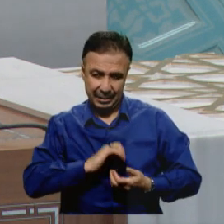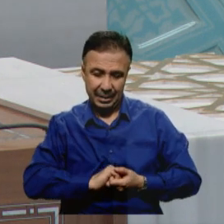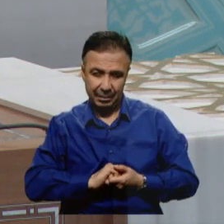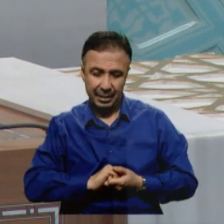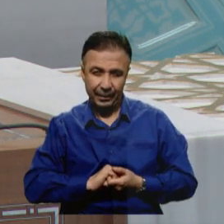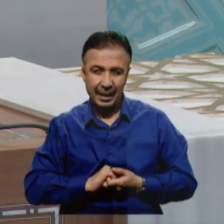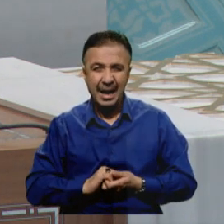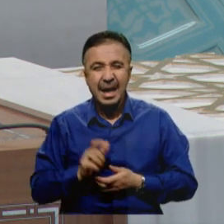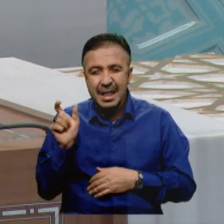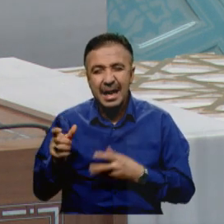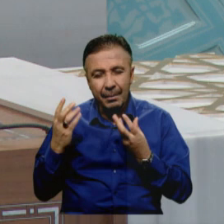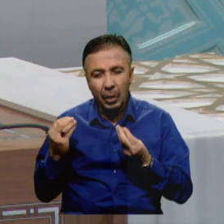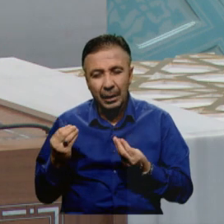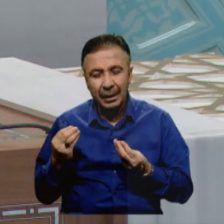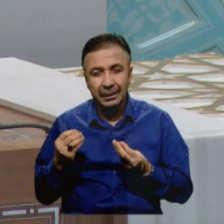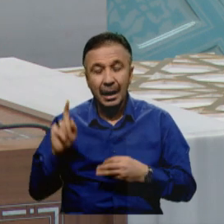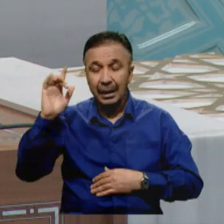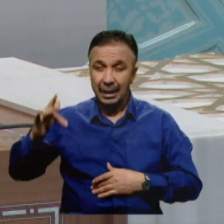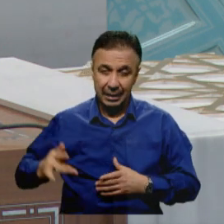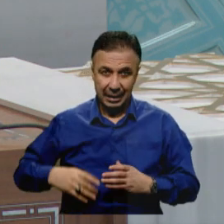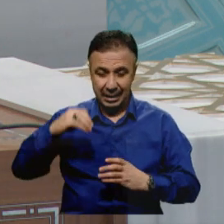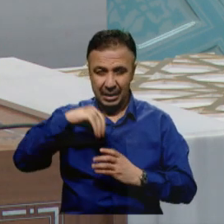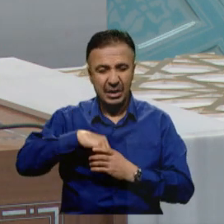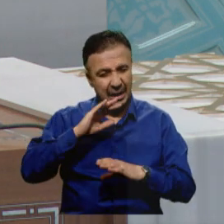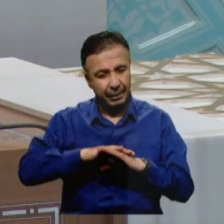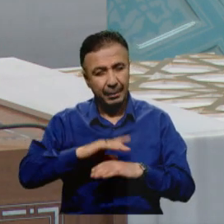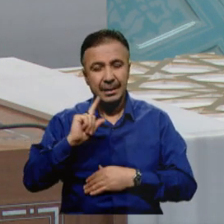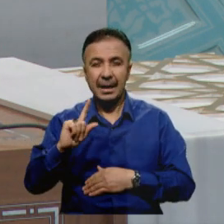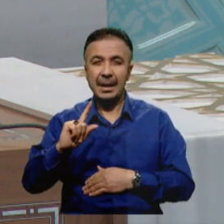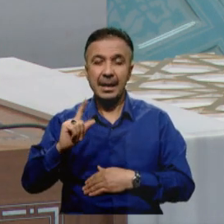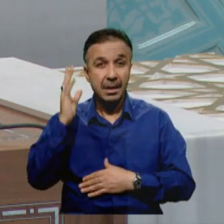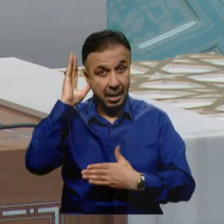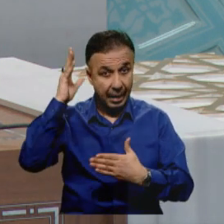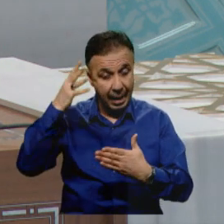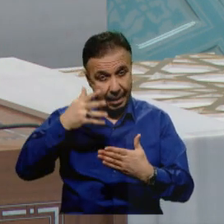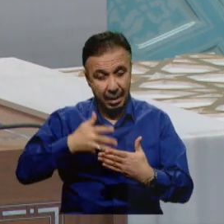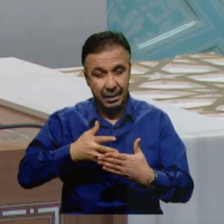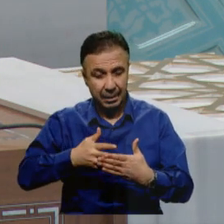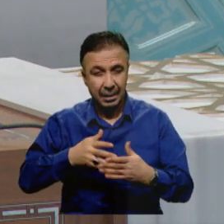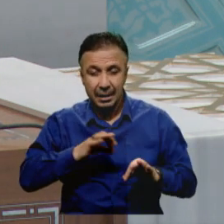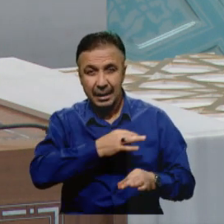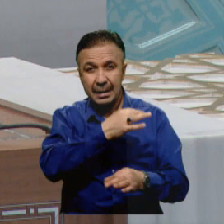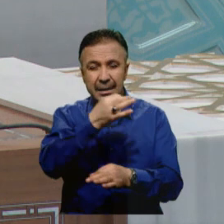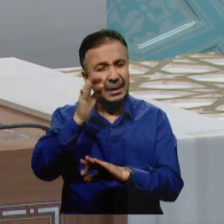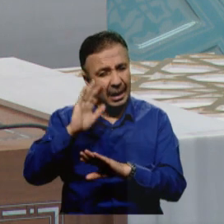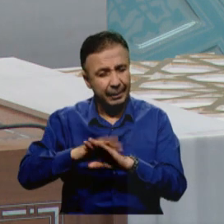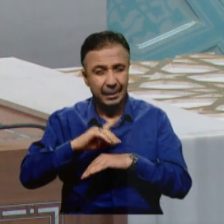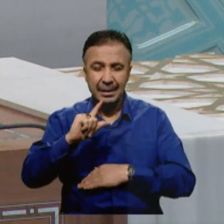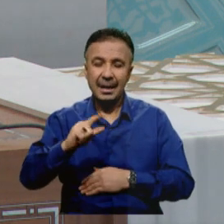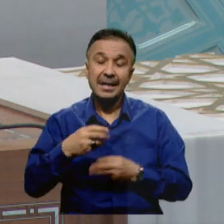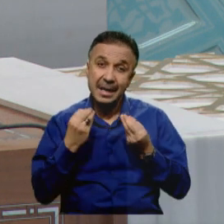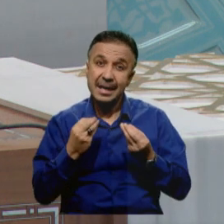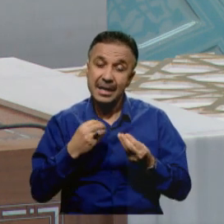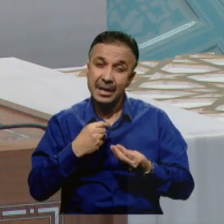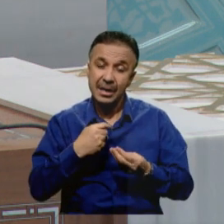istilah olarak da Allah rızası için yapılması gereken ibadetleri, insanlara yapılması gereken